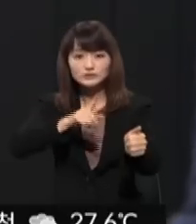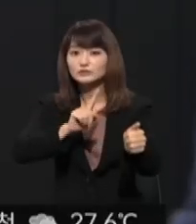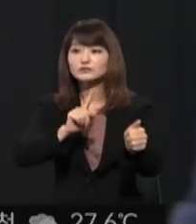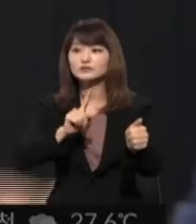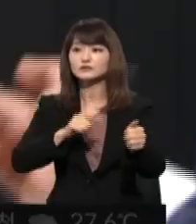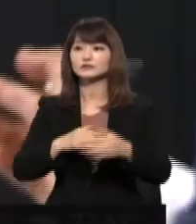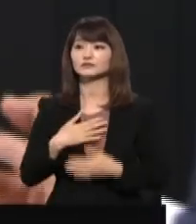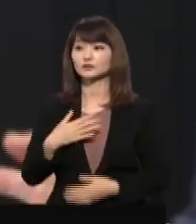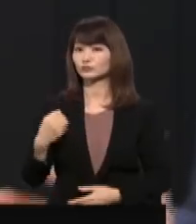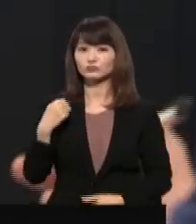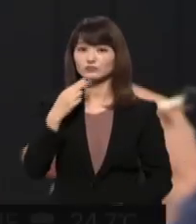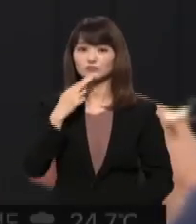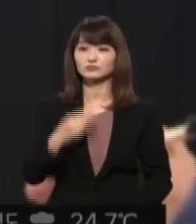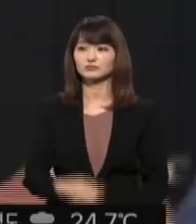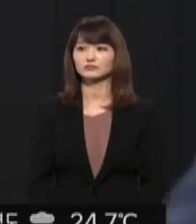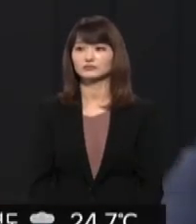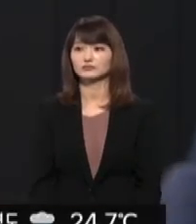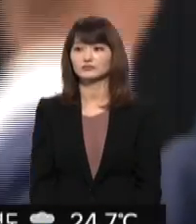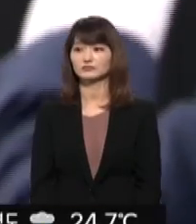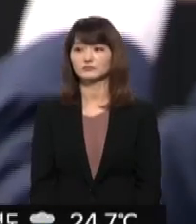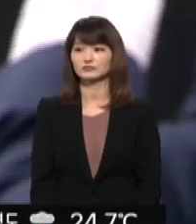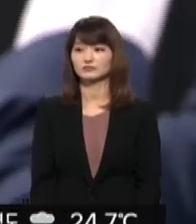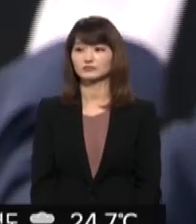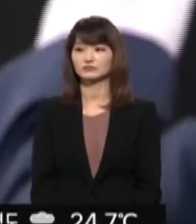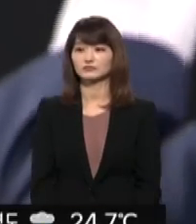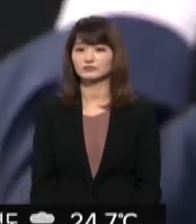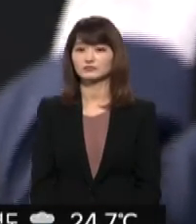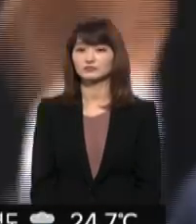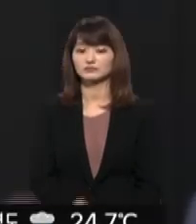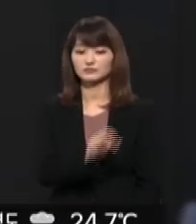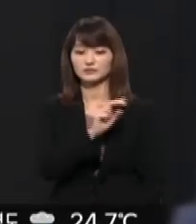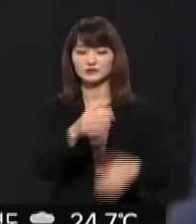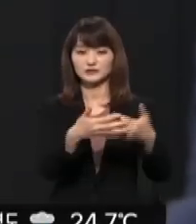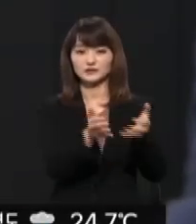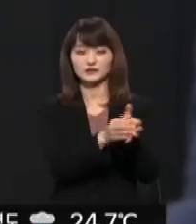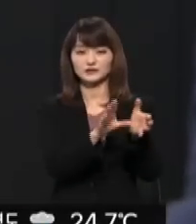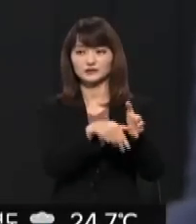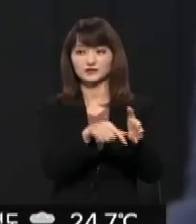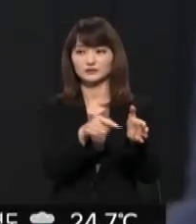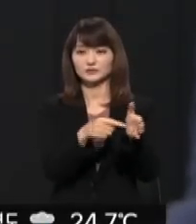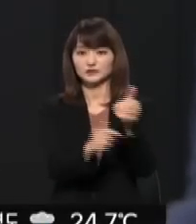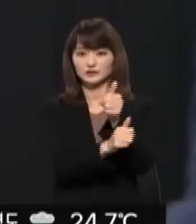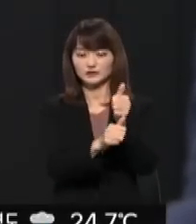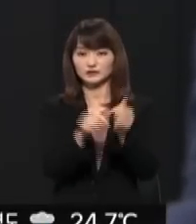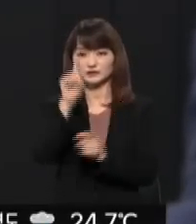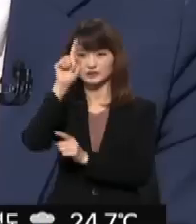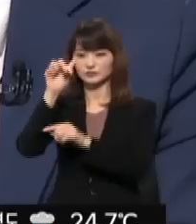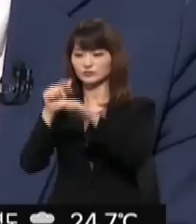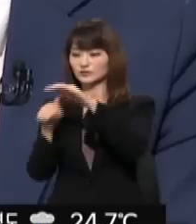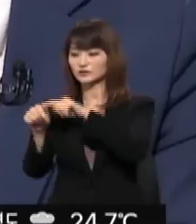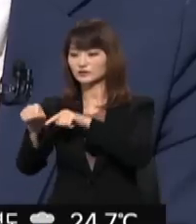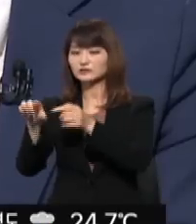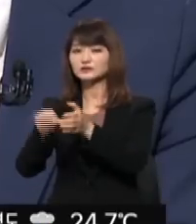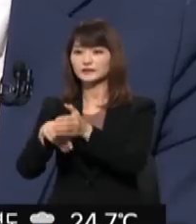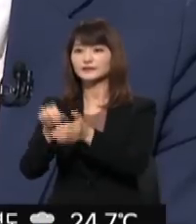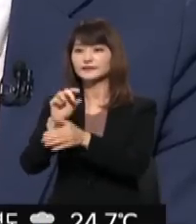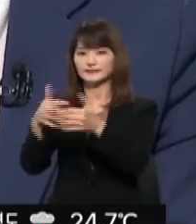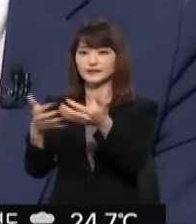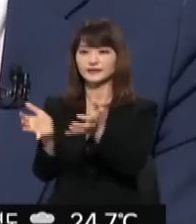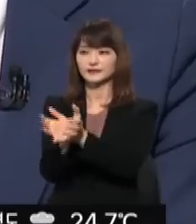제가 가진 힘을 야당일 때 이대위원이었잖아요 물론 이제 이준석 대표도 당시에는